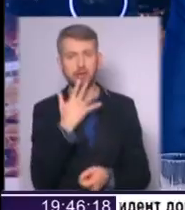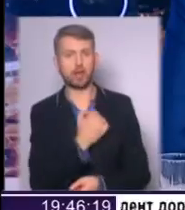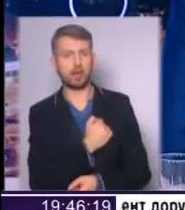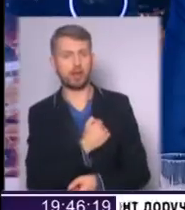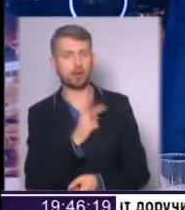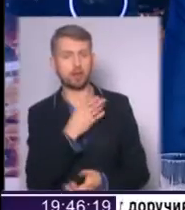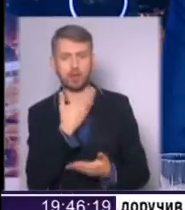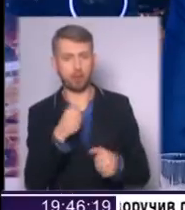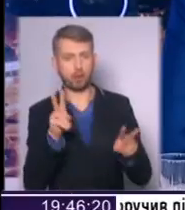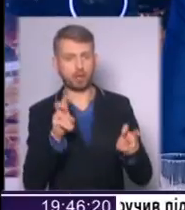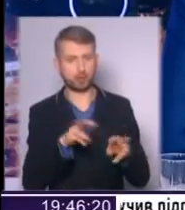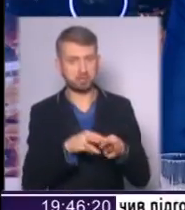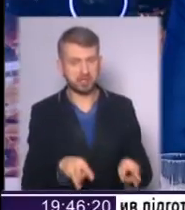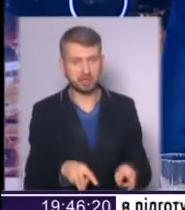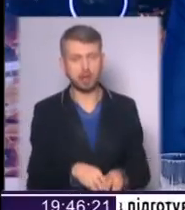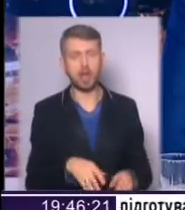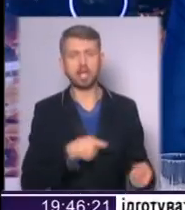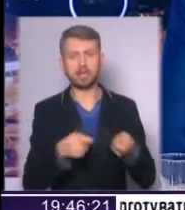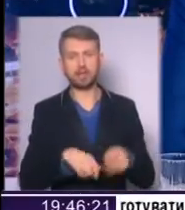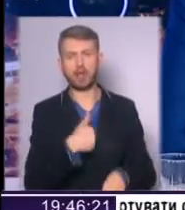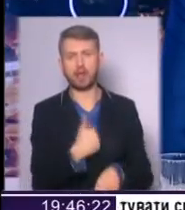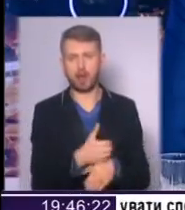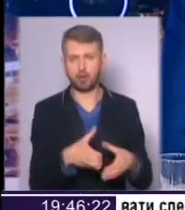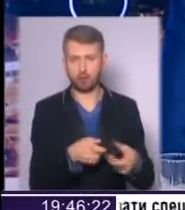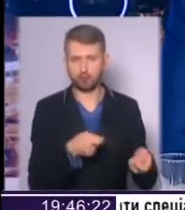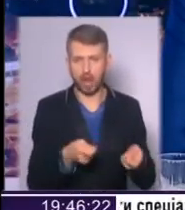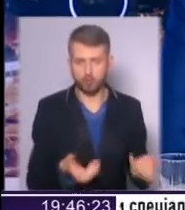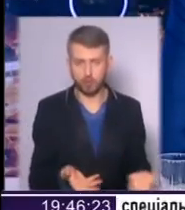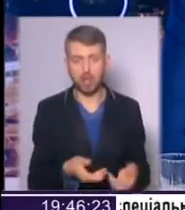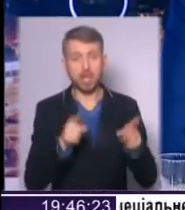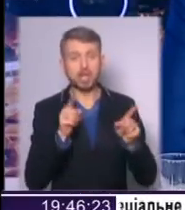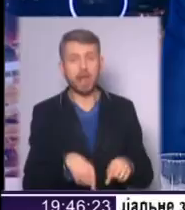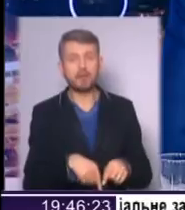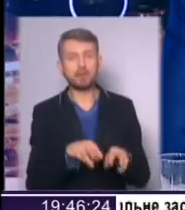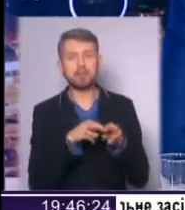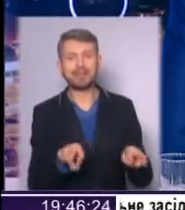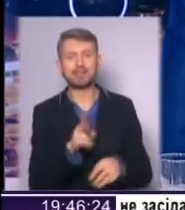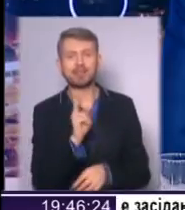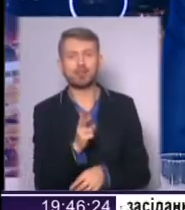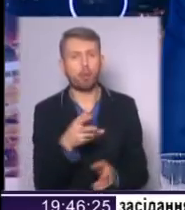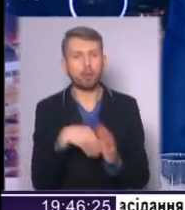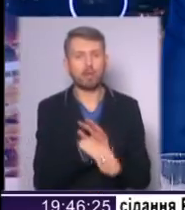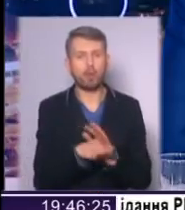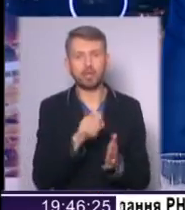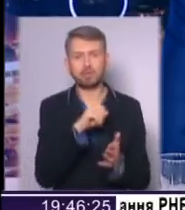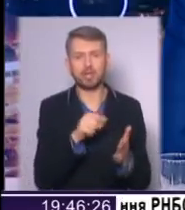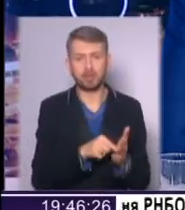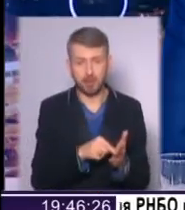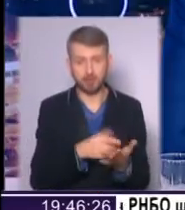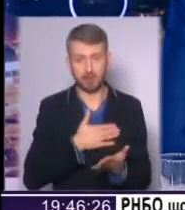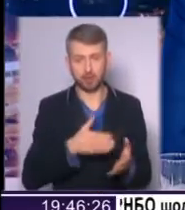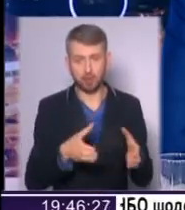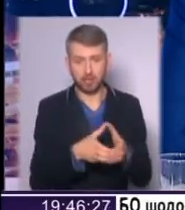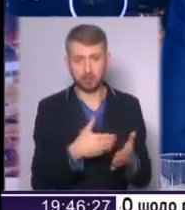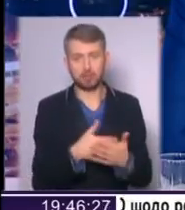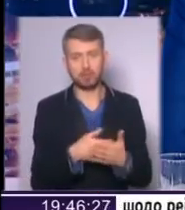статус міністра, і керівник Генерального штабу, відповідно. Навіть міністри, які не входять в питання відання нашого комітету,